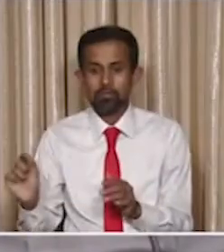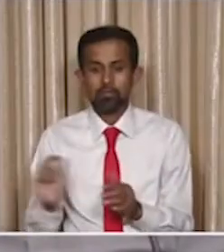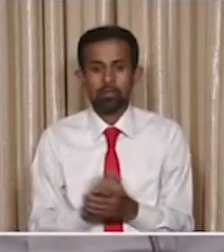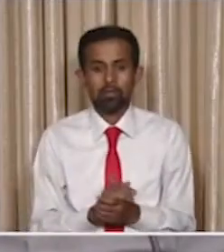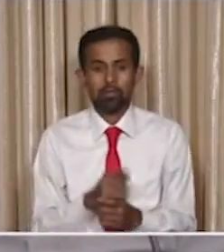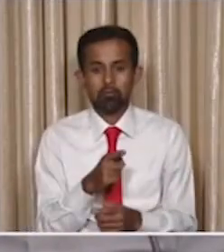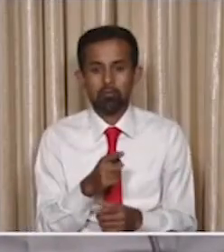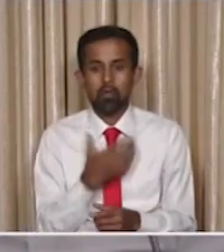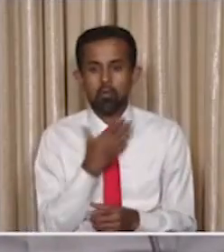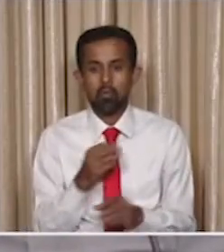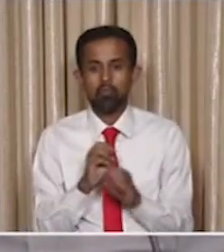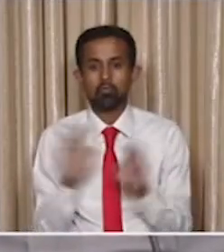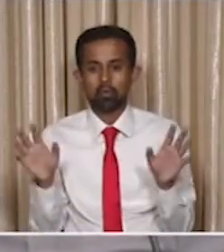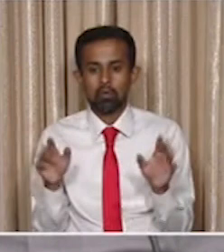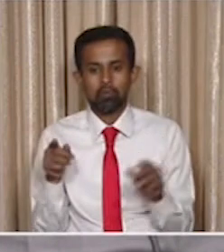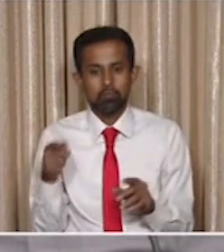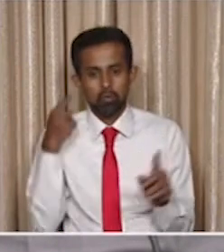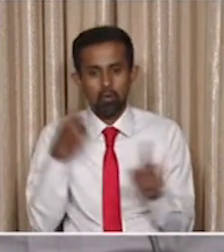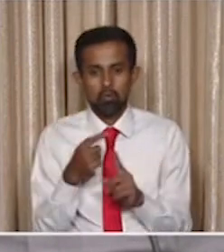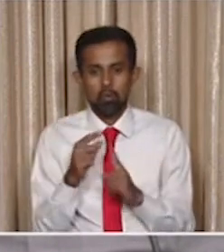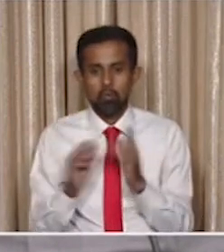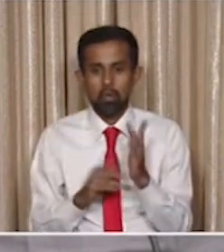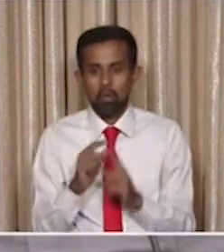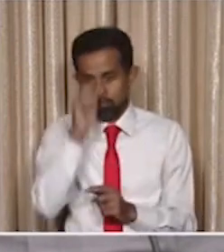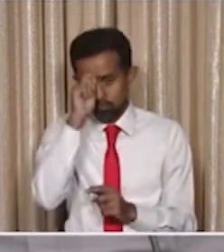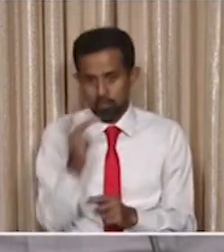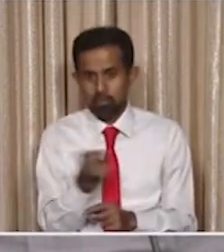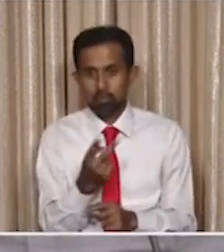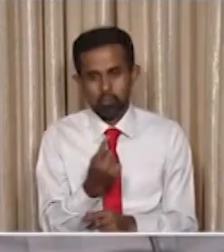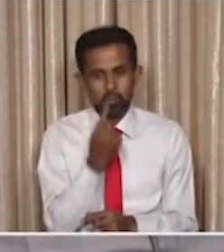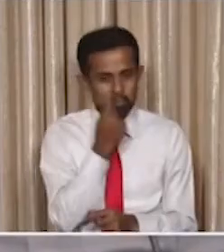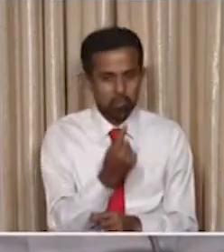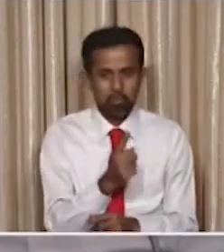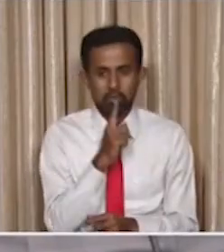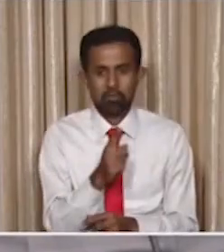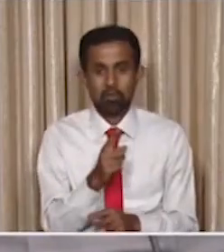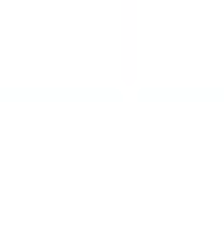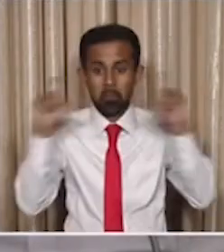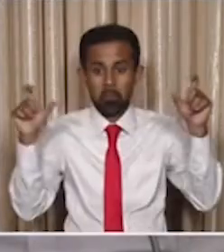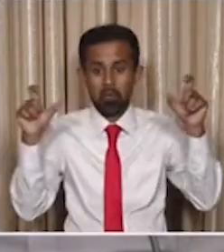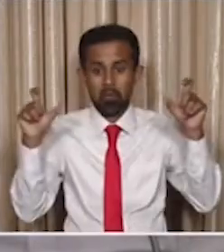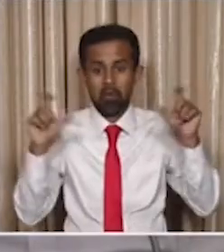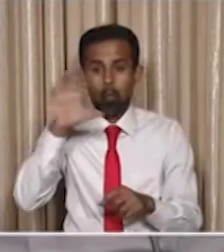මේක සාවද්ද පුවතක් බවත් මේ සම්බන්ධව මන්ත්‍රීන් දෙන්නගෙන් කනගාටුව පළ කරනවා කියලා. හෙඩ්ලයින්